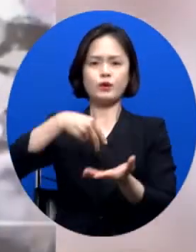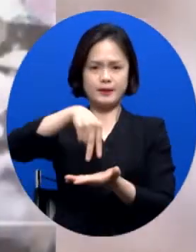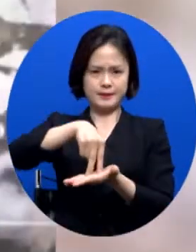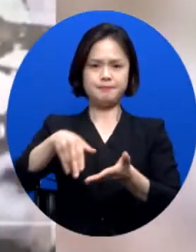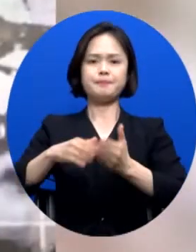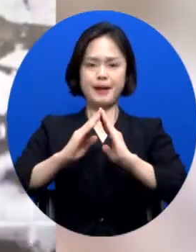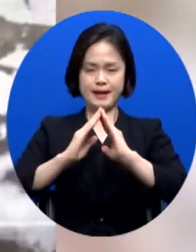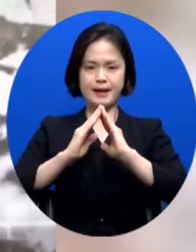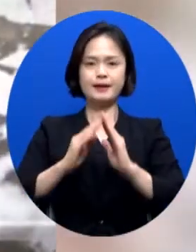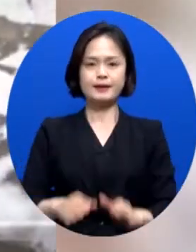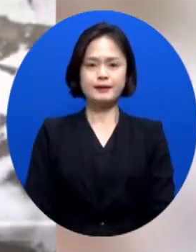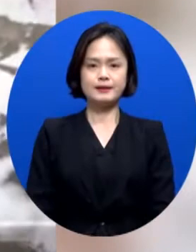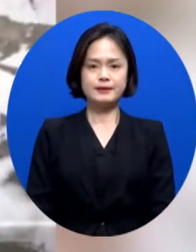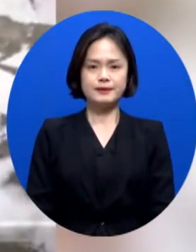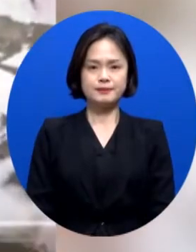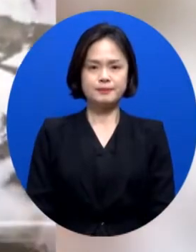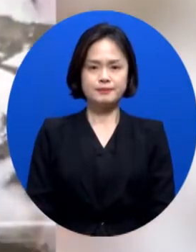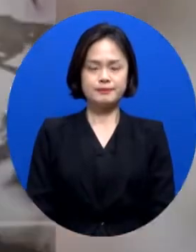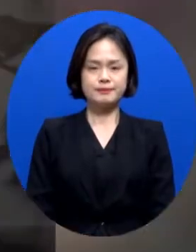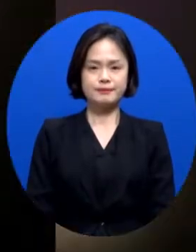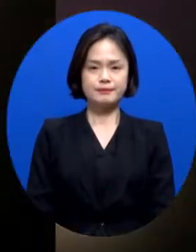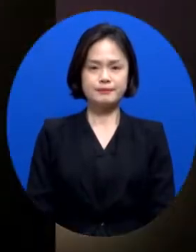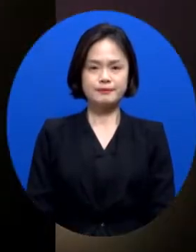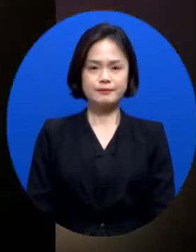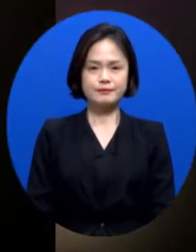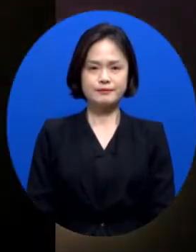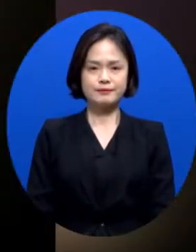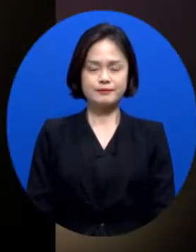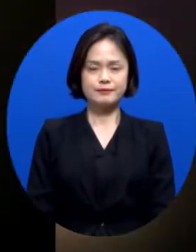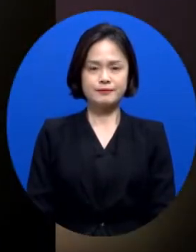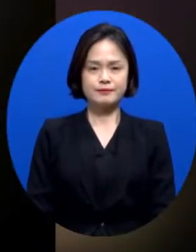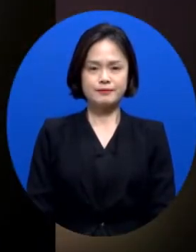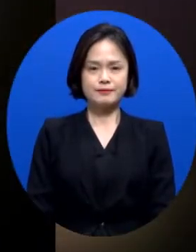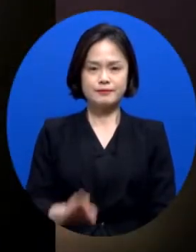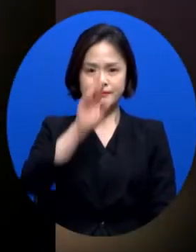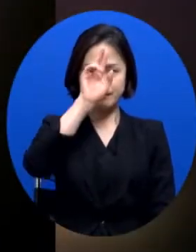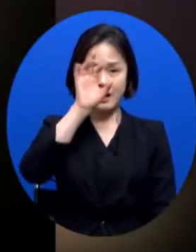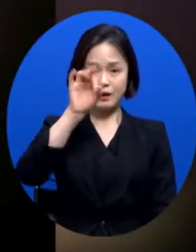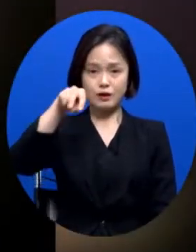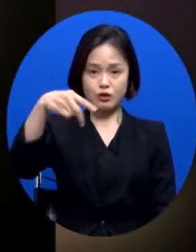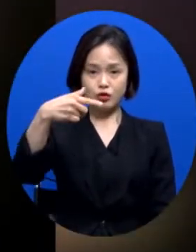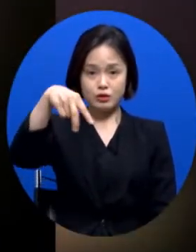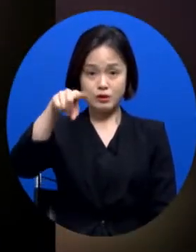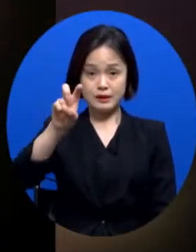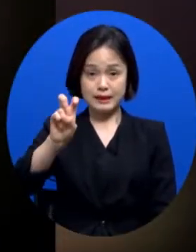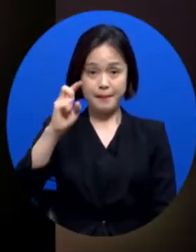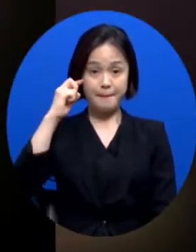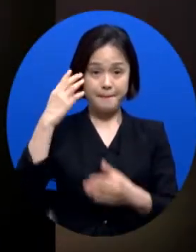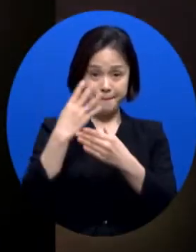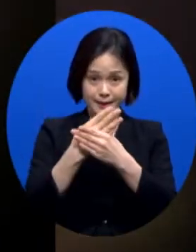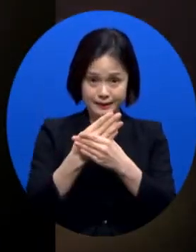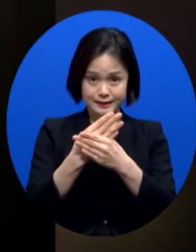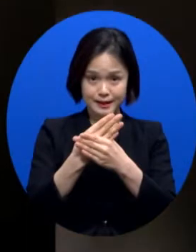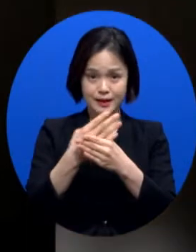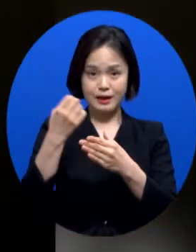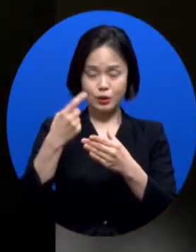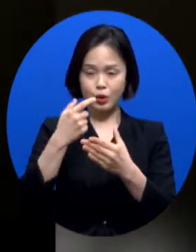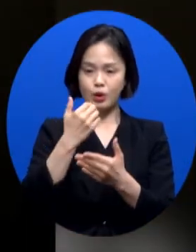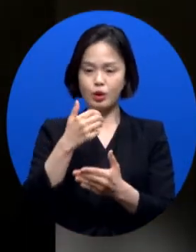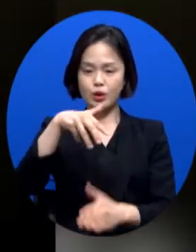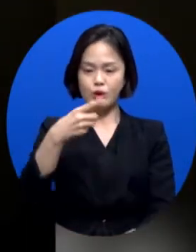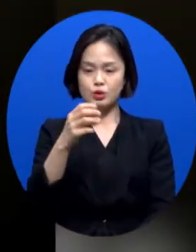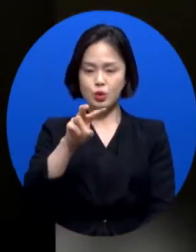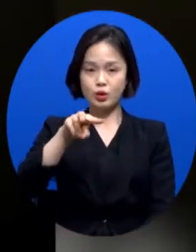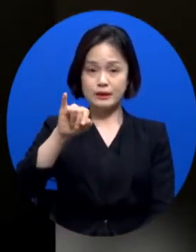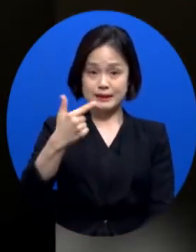당시 한국교회에서 존경받던 성경주석학자 박윤선 박사를 중심으로 대다수 총신대